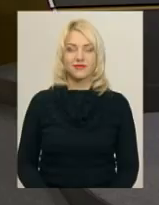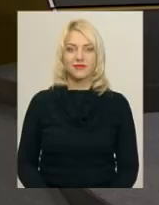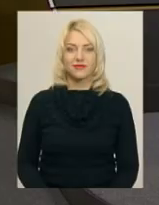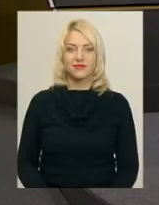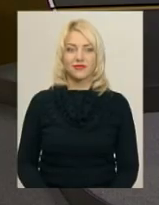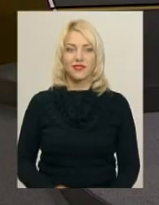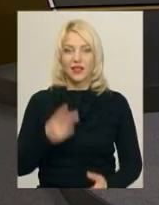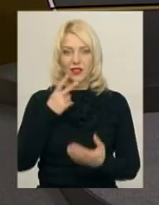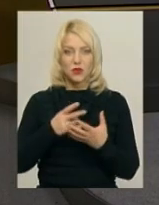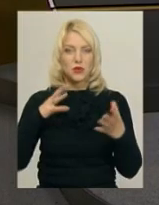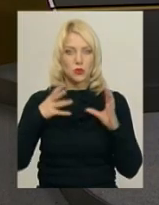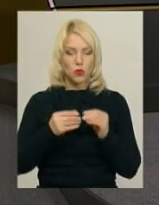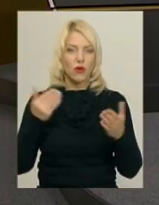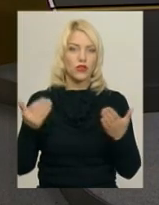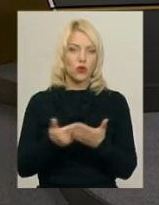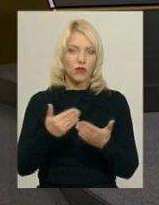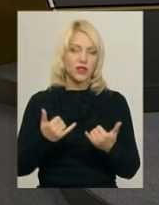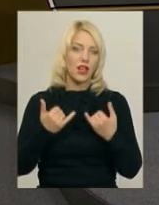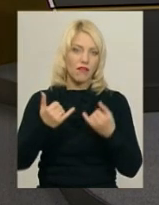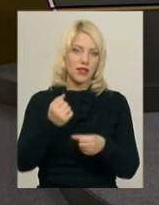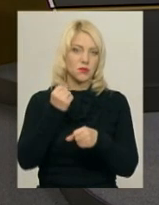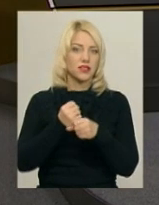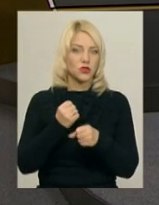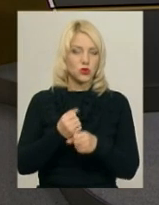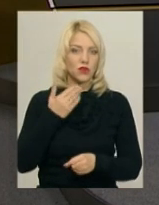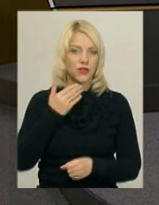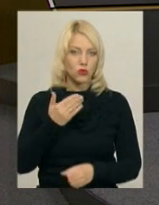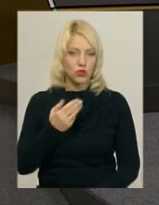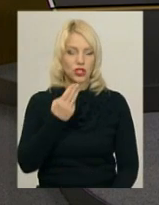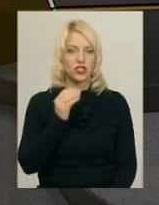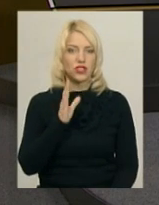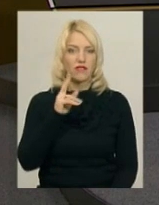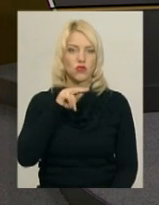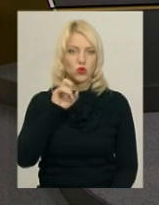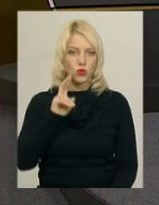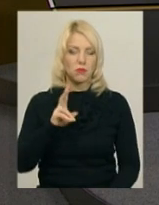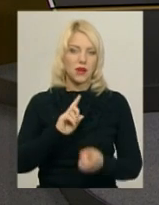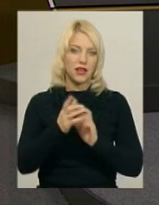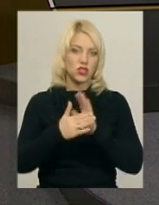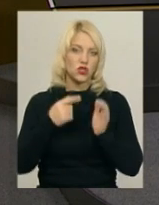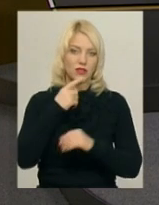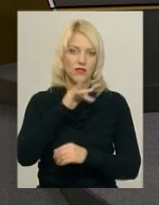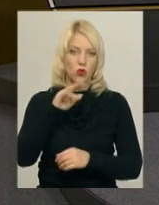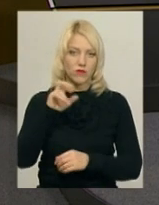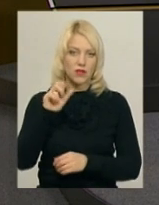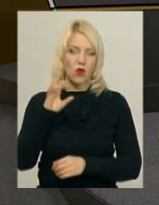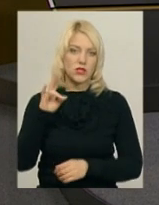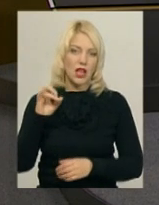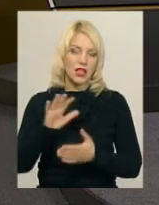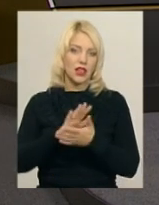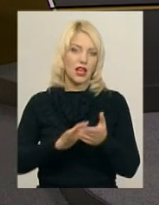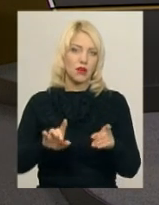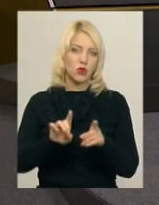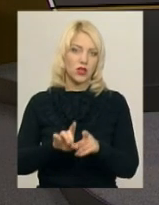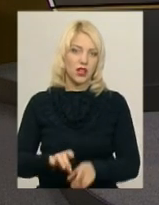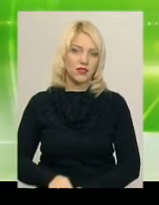Ви дивитесь підсумковий випуск новин. Для вас у студії працює ведуча Катерина Шевчук. На жестову мову перекладає Оксана Фіновська. Далі про